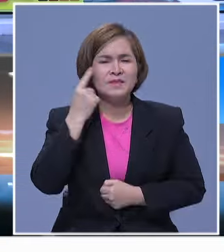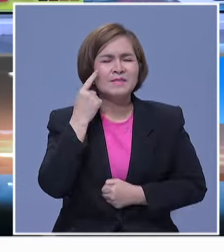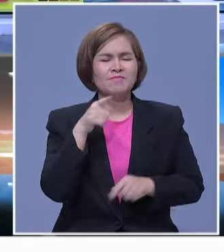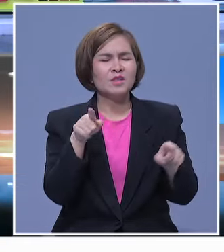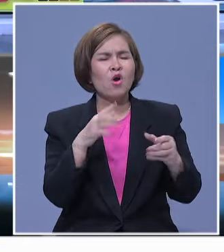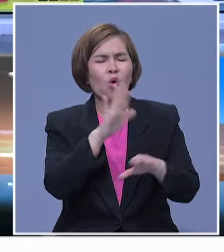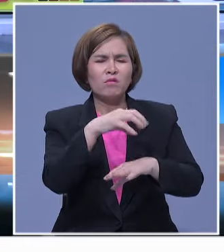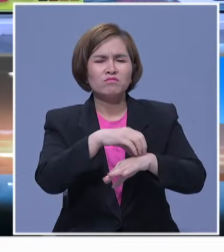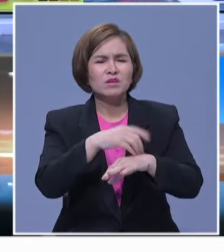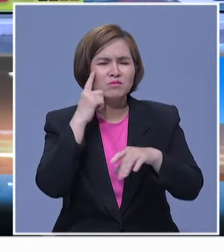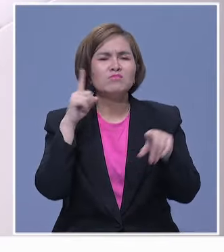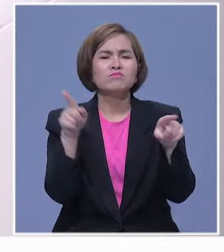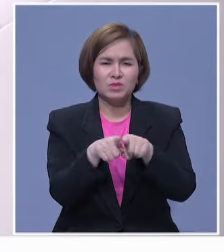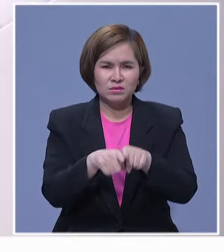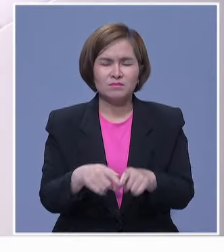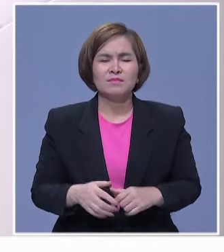างกันค่ะ ครับ